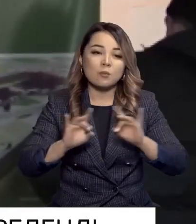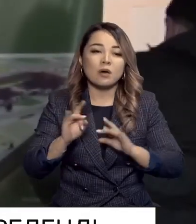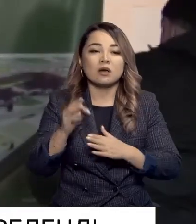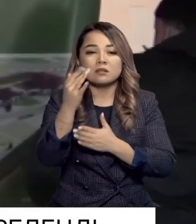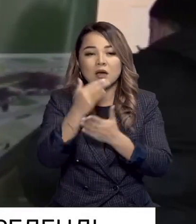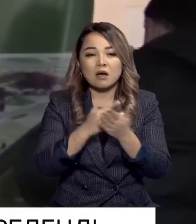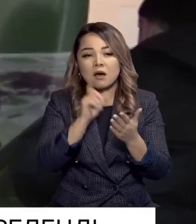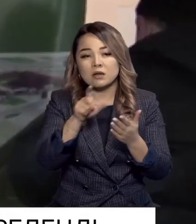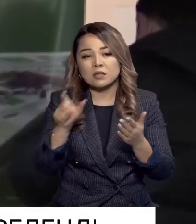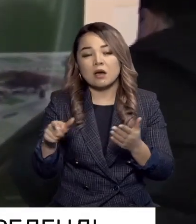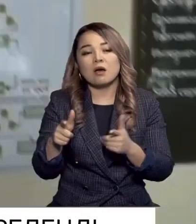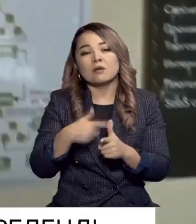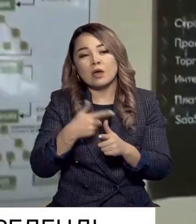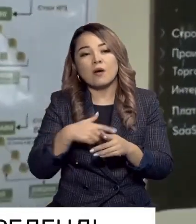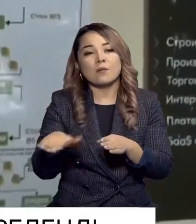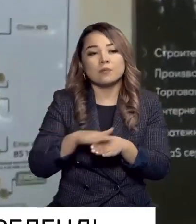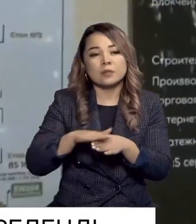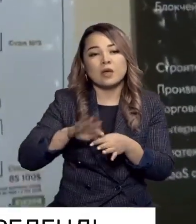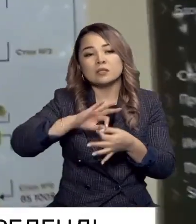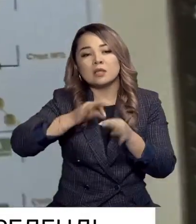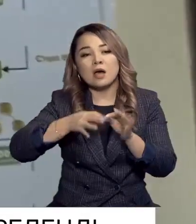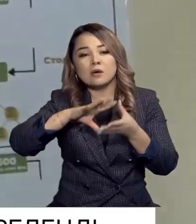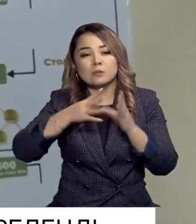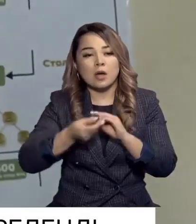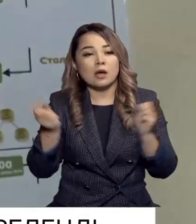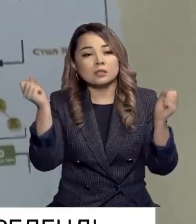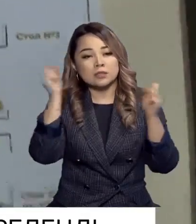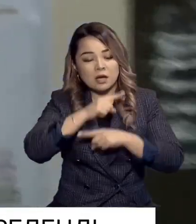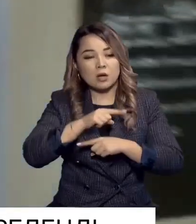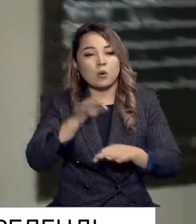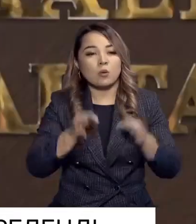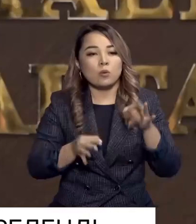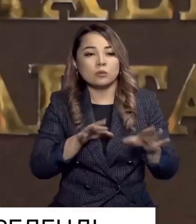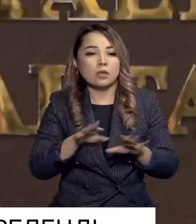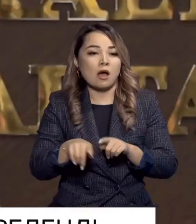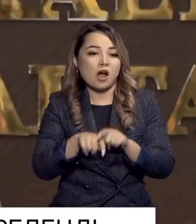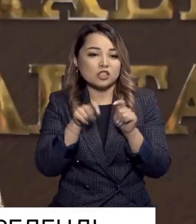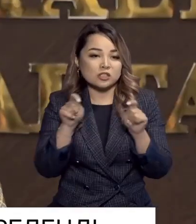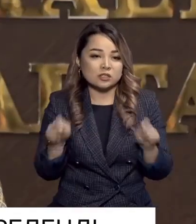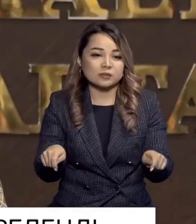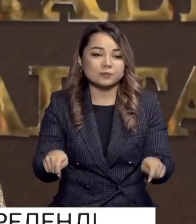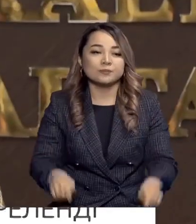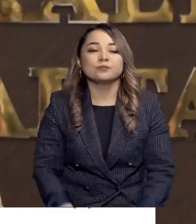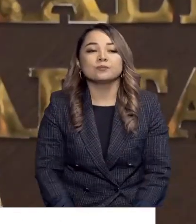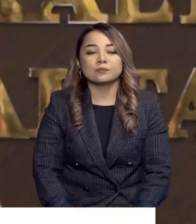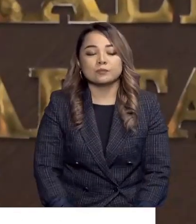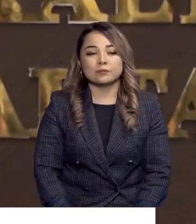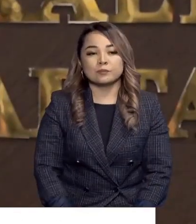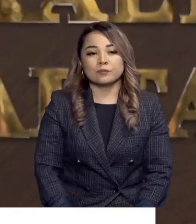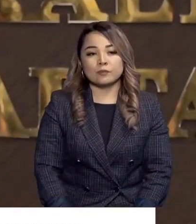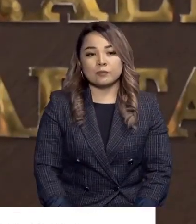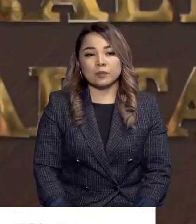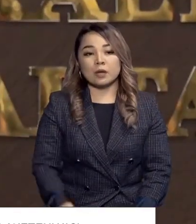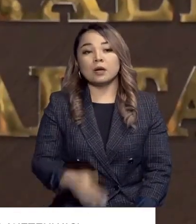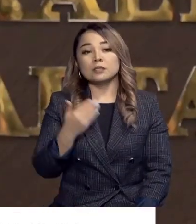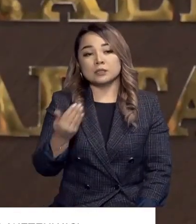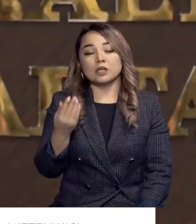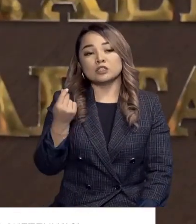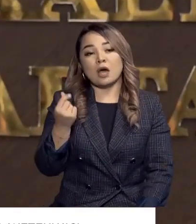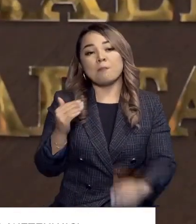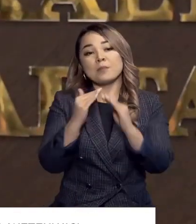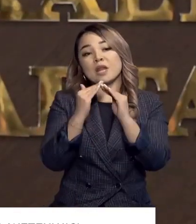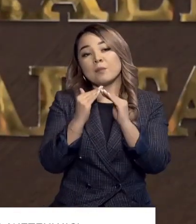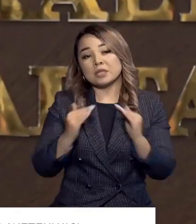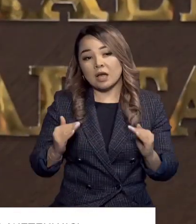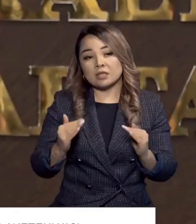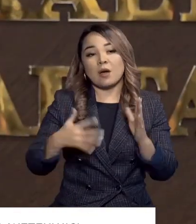жазылған қағаздар табылды. Аталған дерек бойынша қылмыстық іс қозғалды. Независимо от уровня их доходов. Қаржы пирамидасының